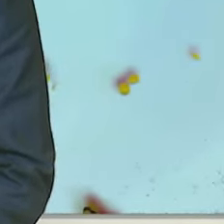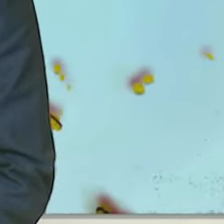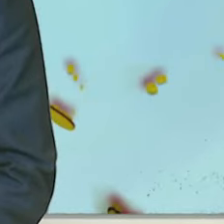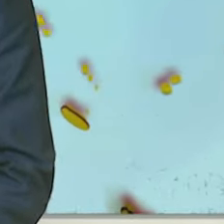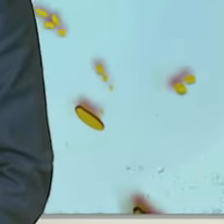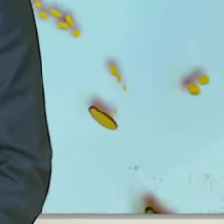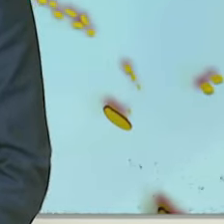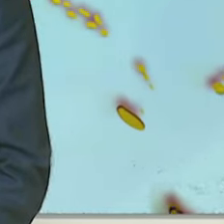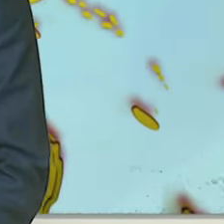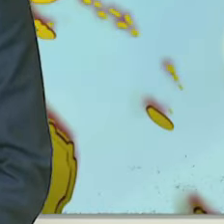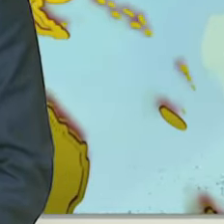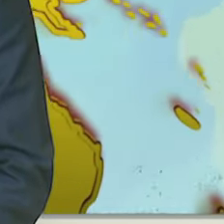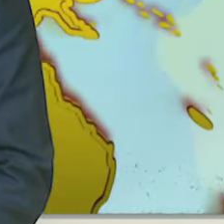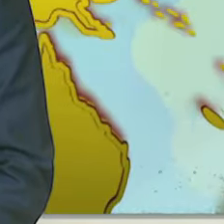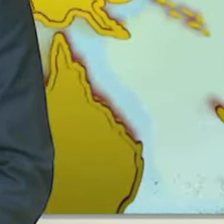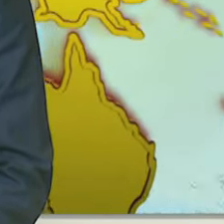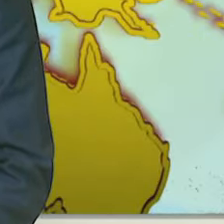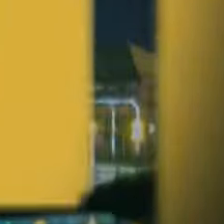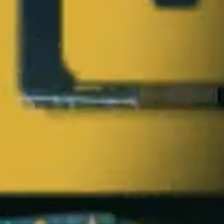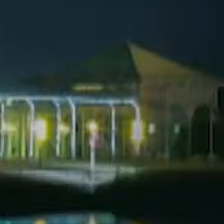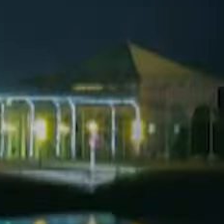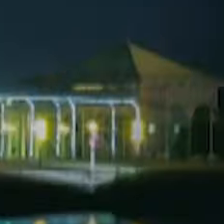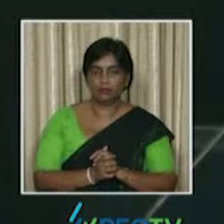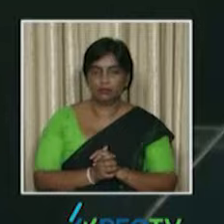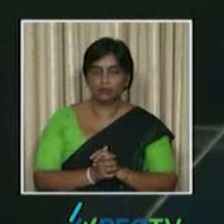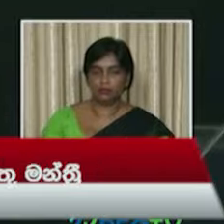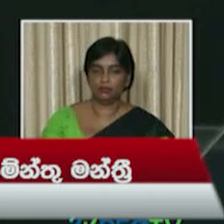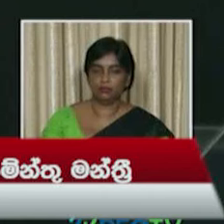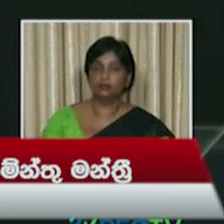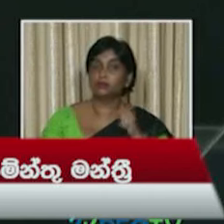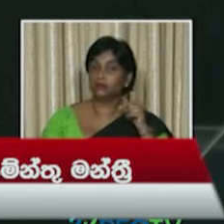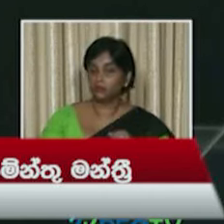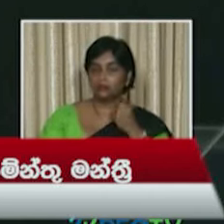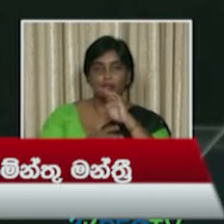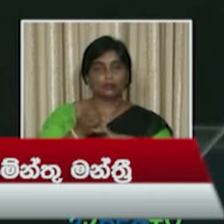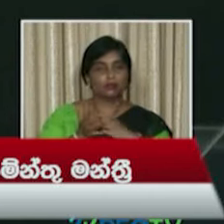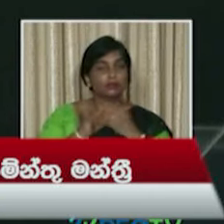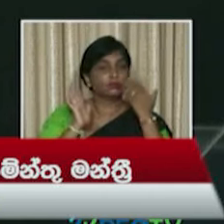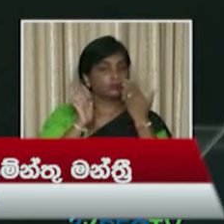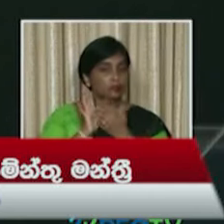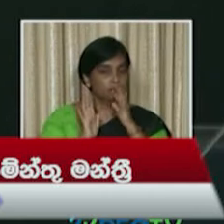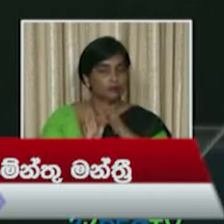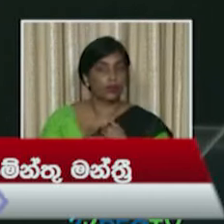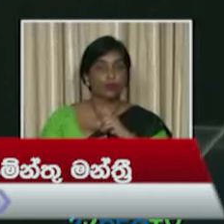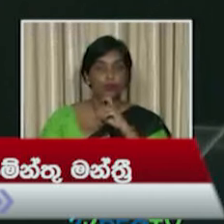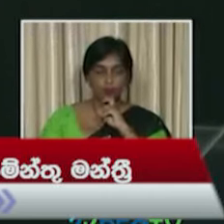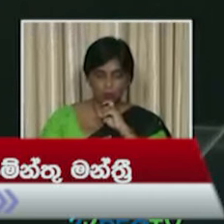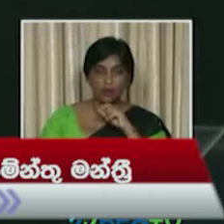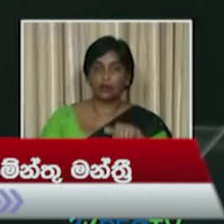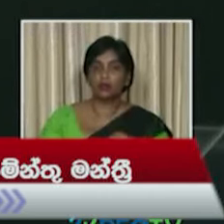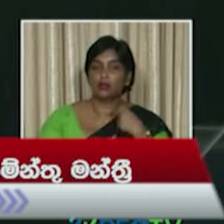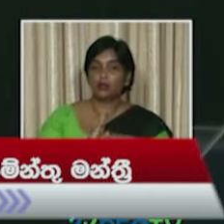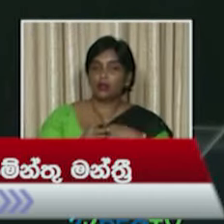පාර්ලිමේන්තු මන්ත්‍රී චමින්ද විජේසිරි අද හෙළිදරව්වක් කළා. අද මේ අයවැය ඉදිරිපත් කර ඇත්තේ අපේ අධිකරණය අපේ